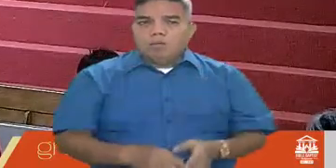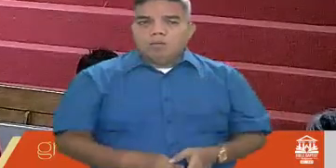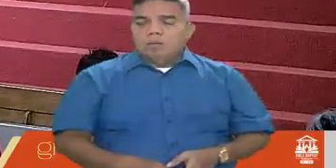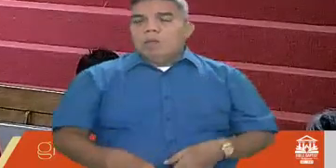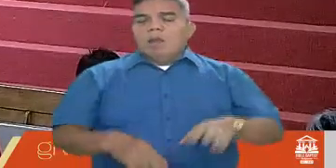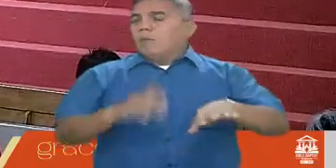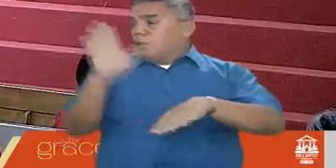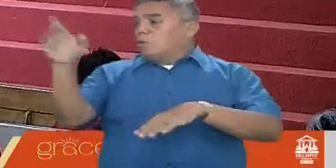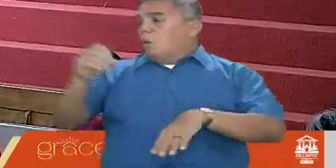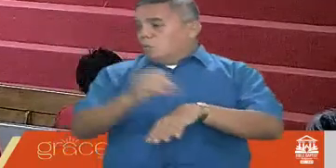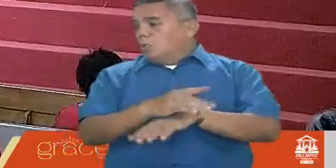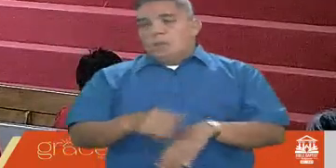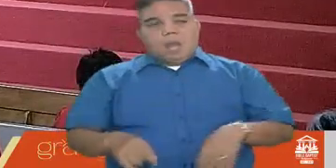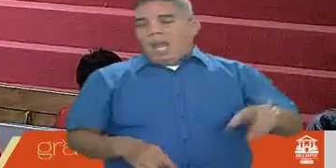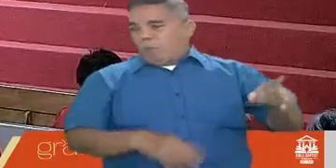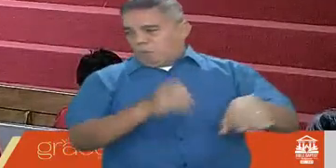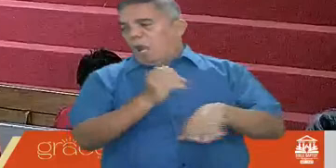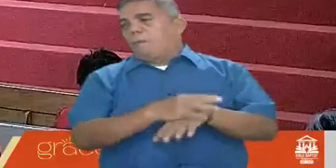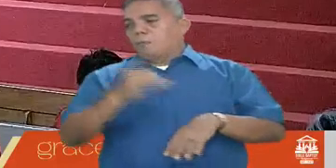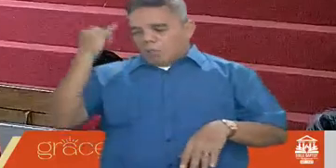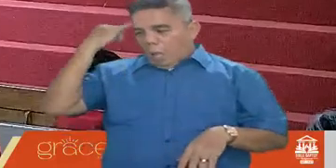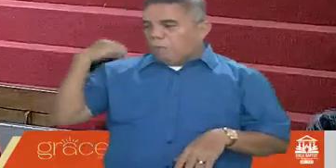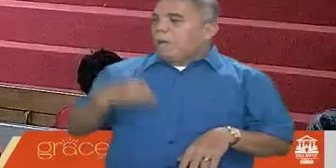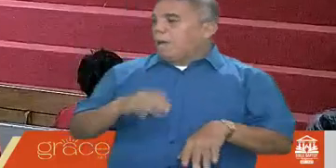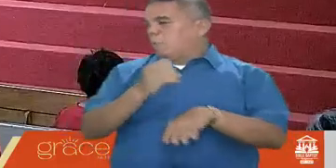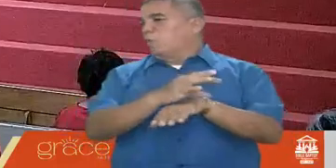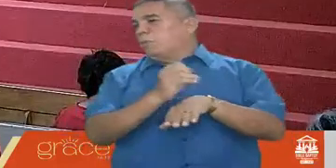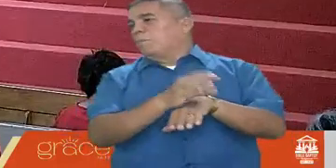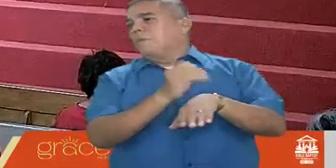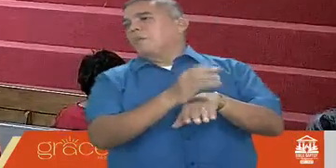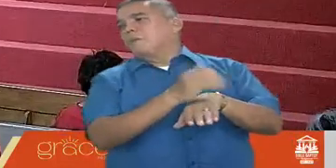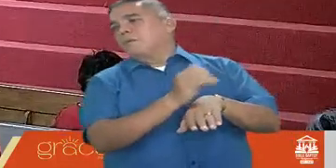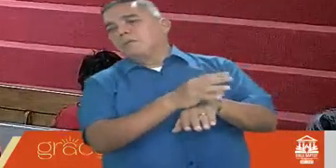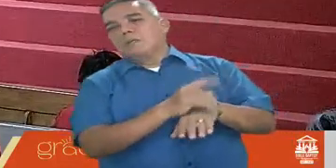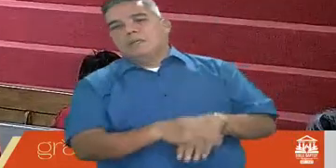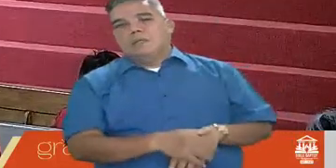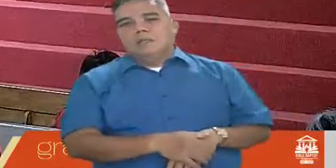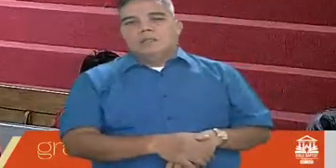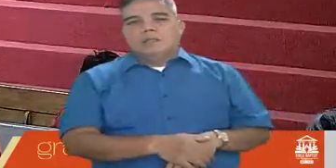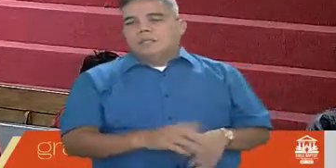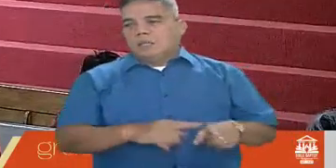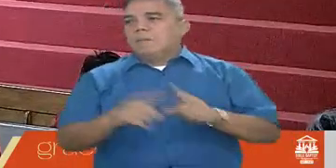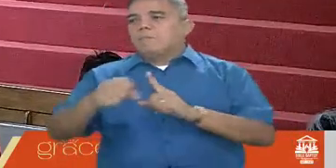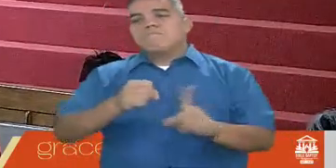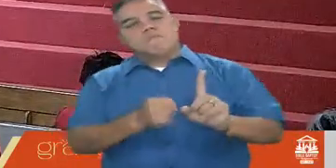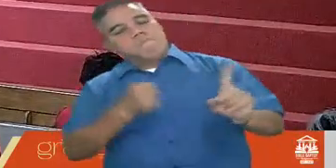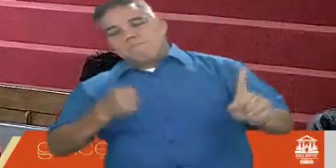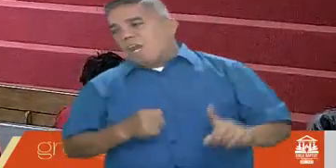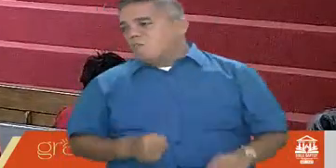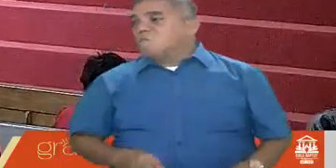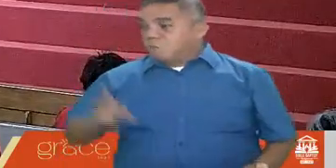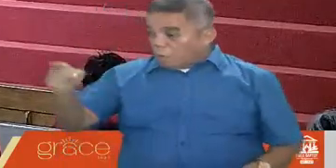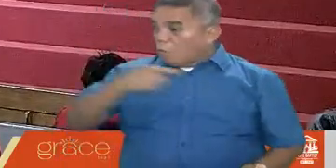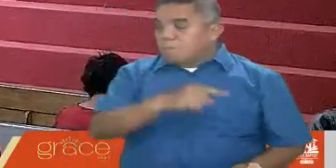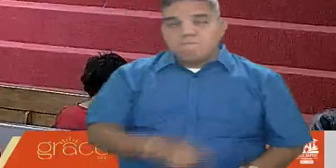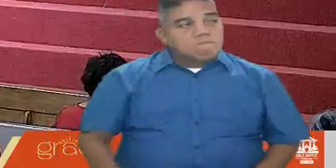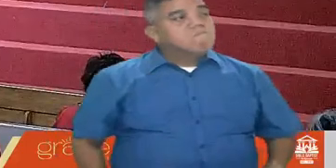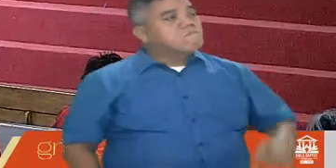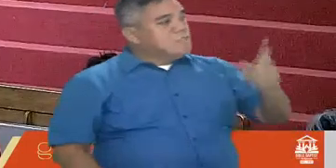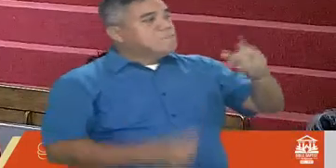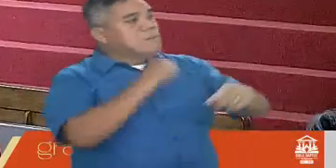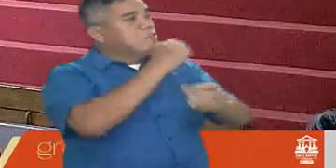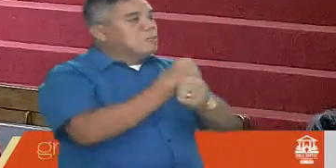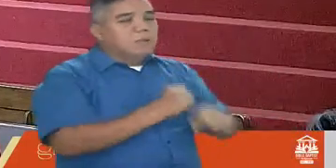Si kuan ba? Nga naman po, te kong ibuo sa gahapon. Ay, nga naman mo, kamayag yung sukmago, no? Pastilan, no? Di pa kuluwas